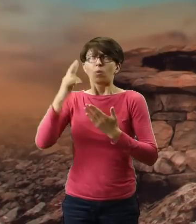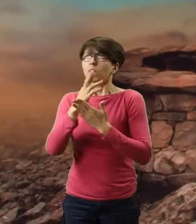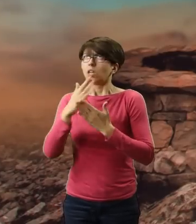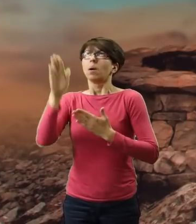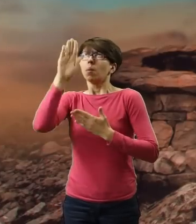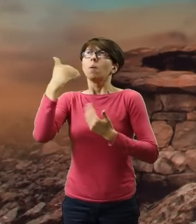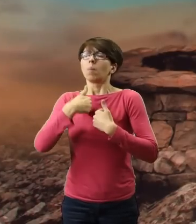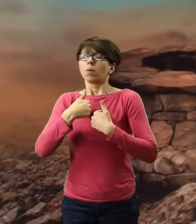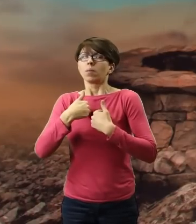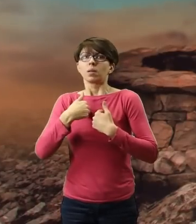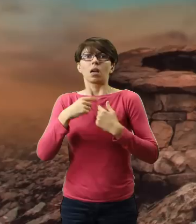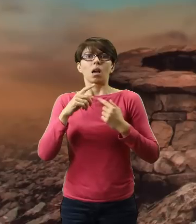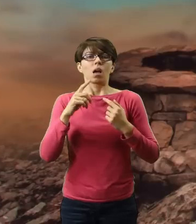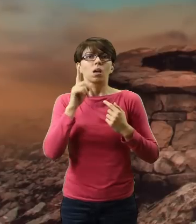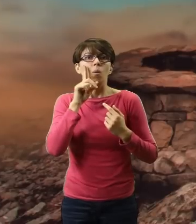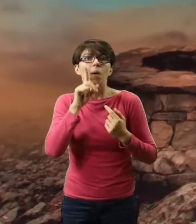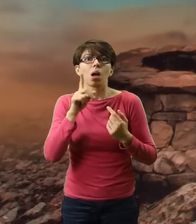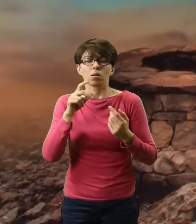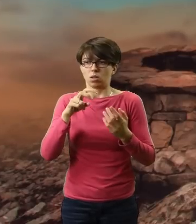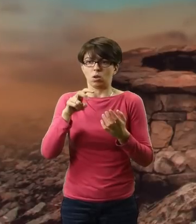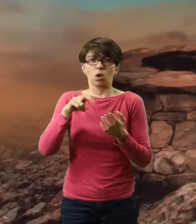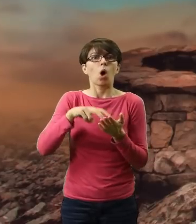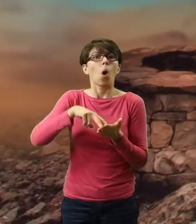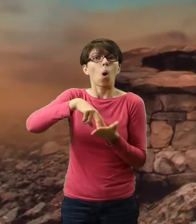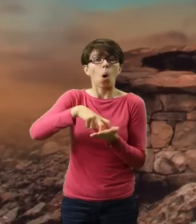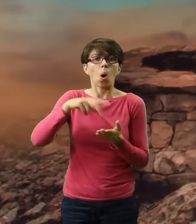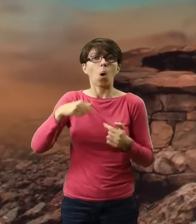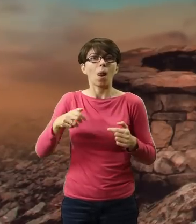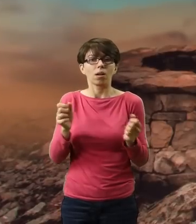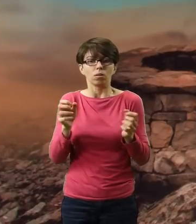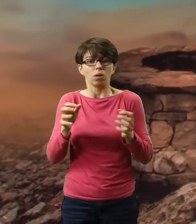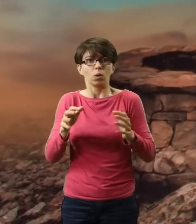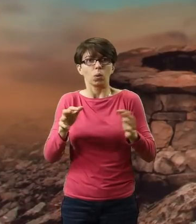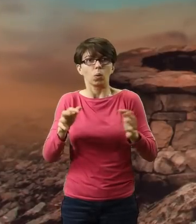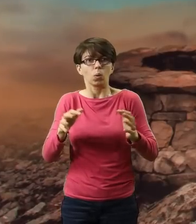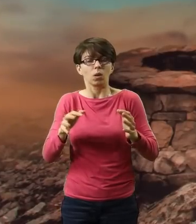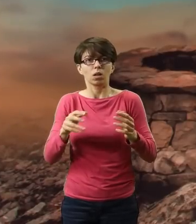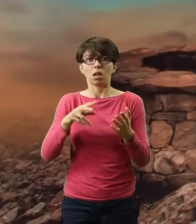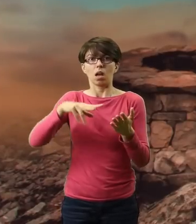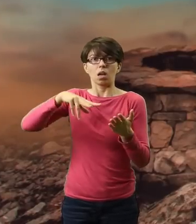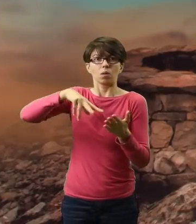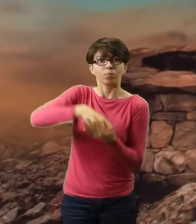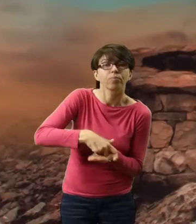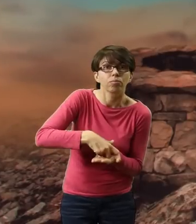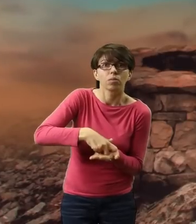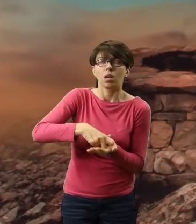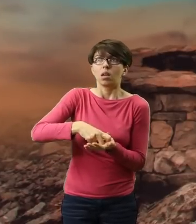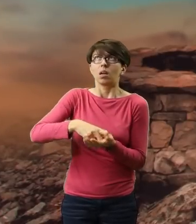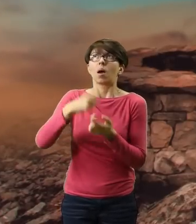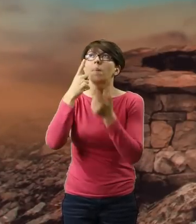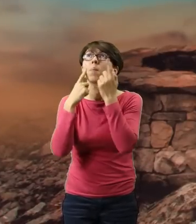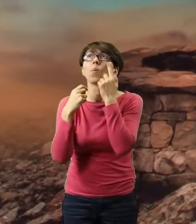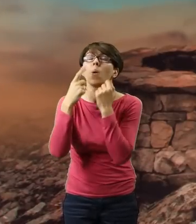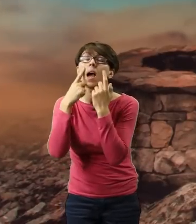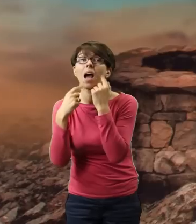mnie teraz i te kolana zaczęły mu drżeć i zgięcie i padł przed Najświętszym Sakramentem szlochając